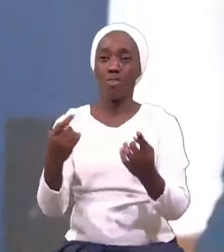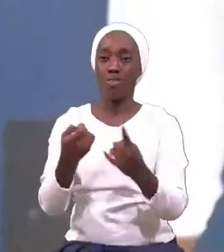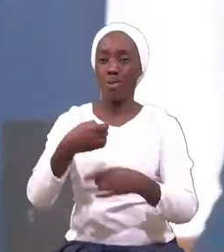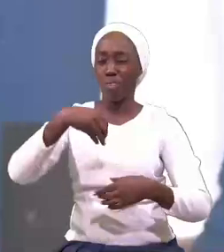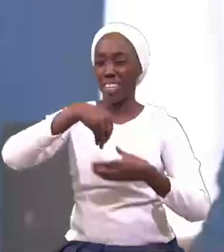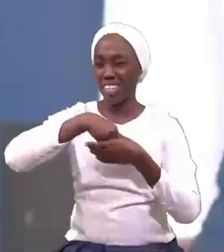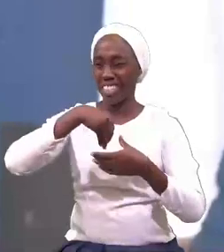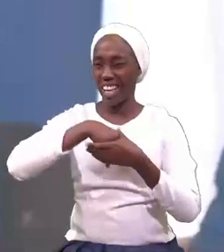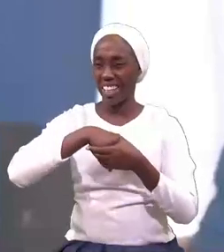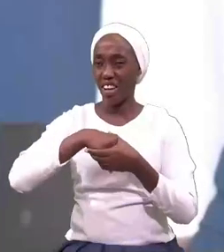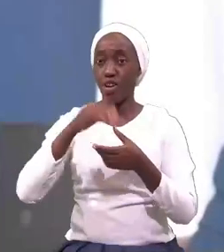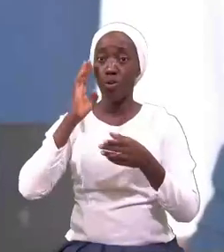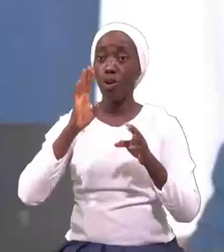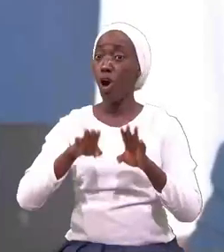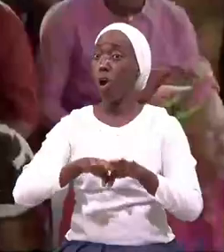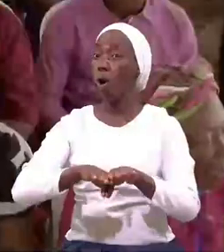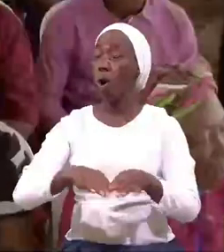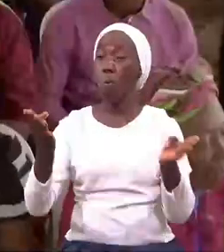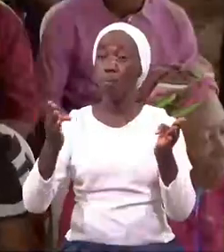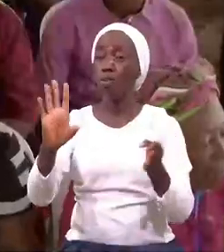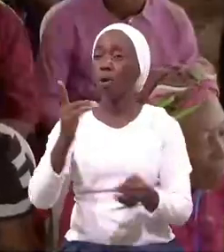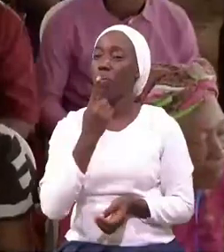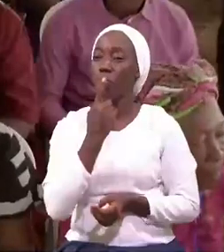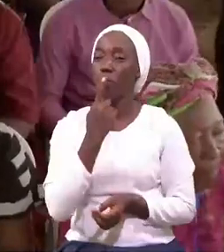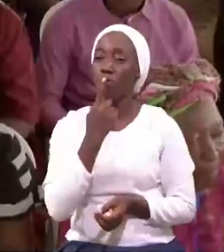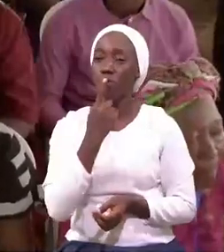quelque chose de l'intérieur va ouvrir ta bouche.